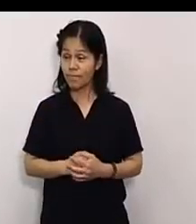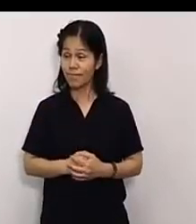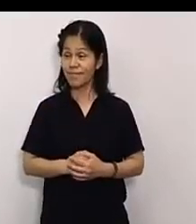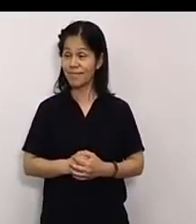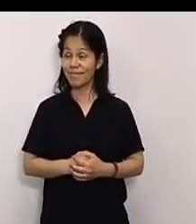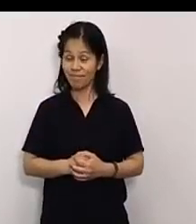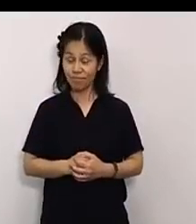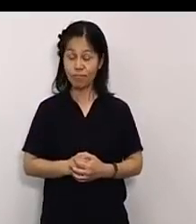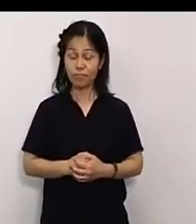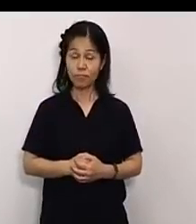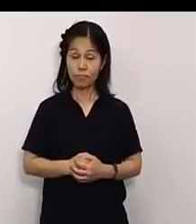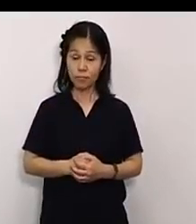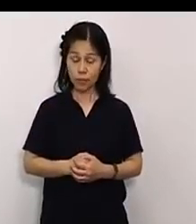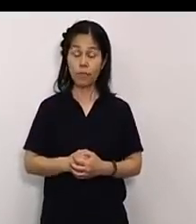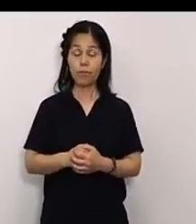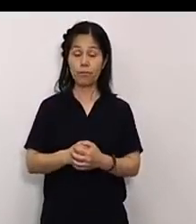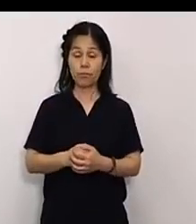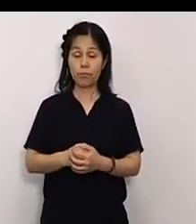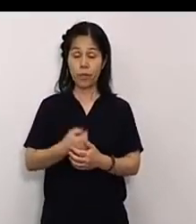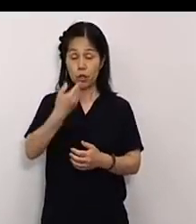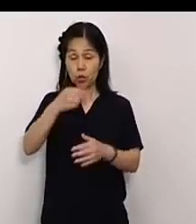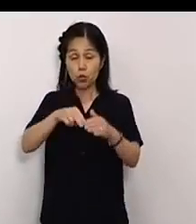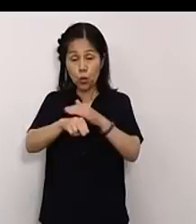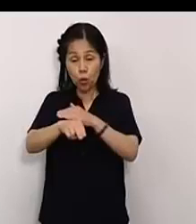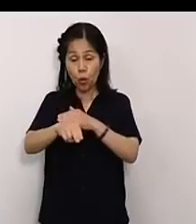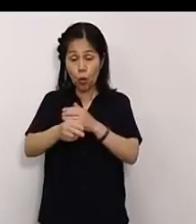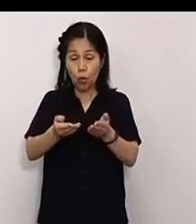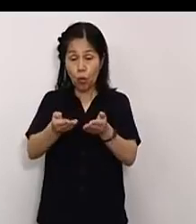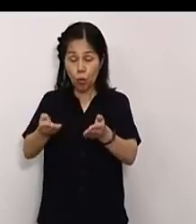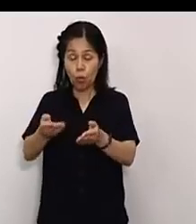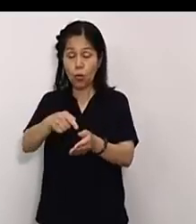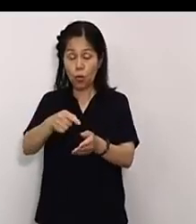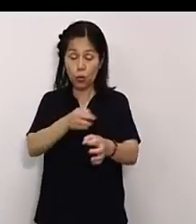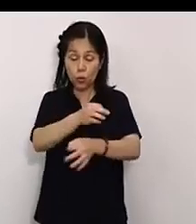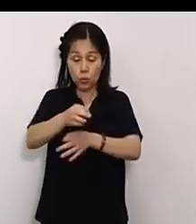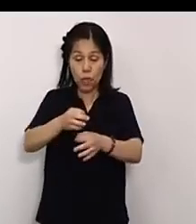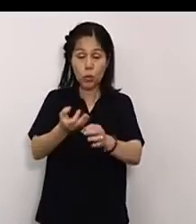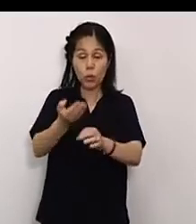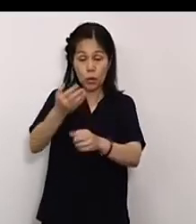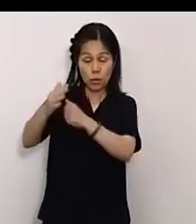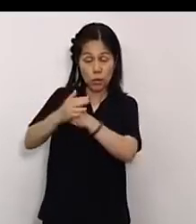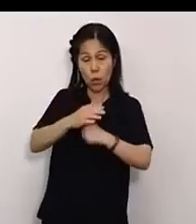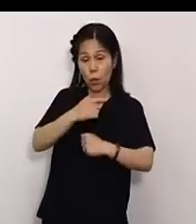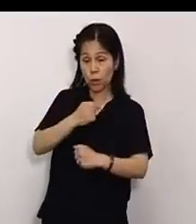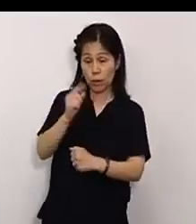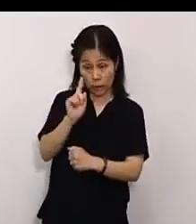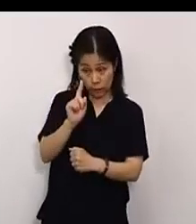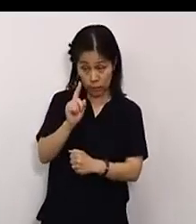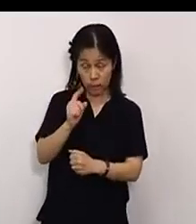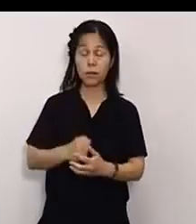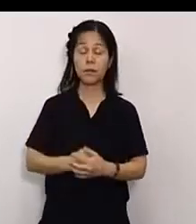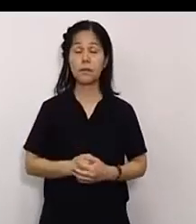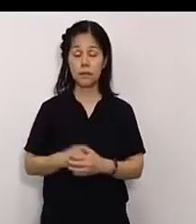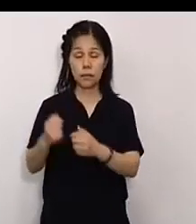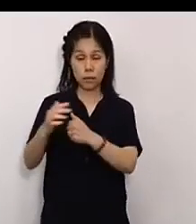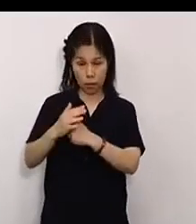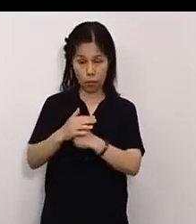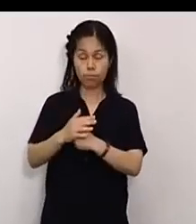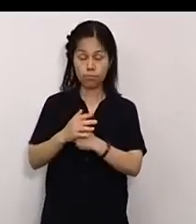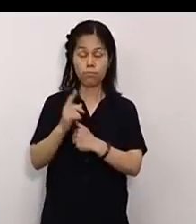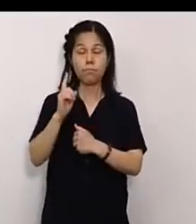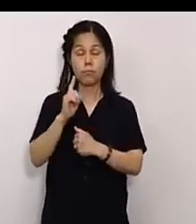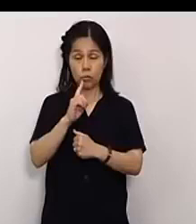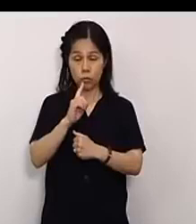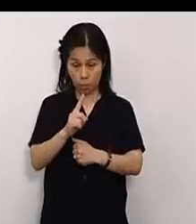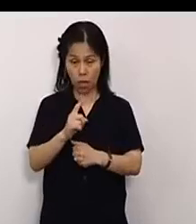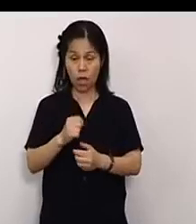い、食堂を運営していく上で、あこんなこ支援策があったら助かるなっていうのはどんなことがありますか？ 支援策ですか、うん、そうです、まあ、いろ